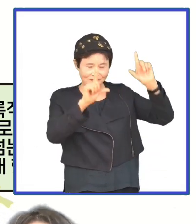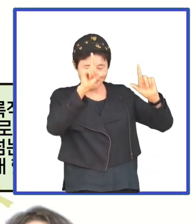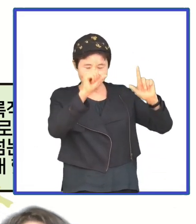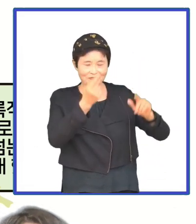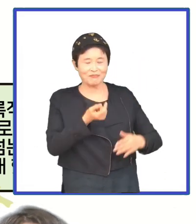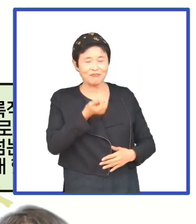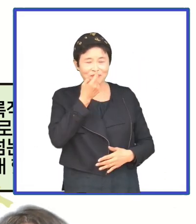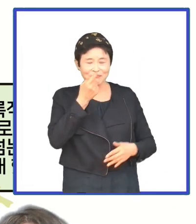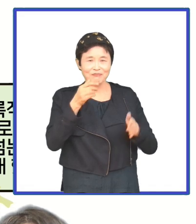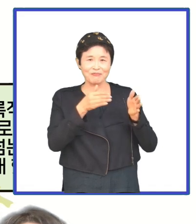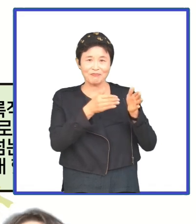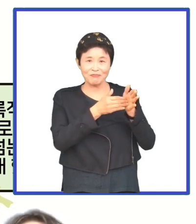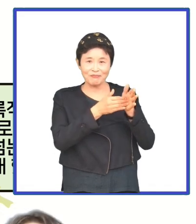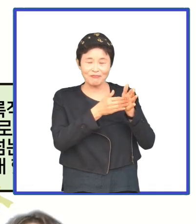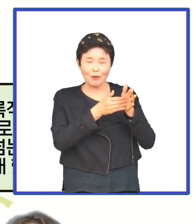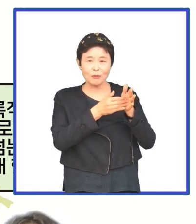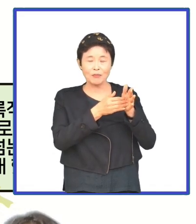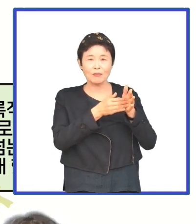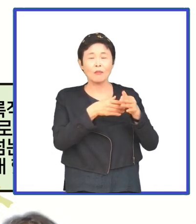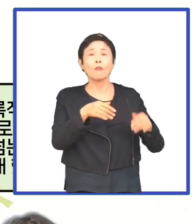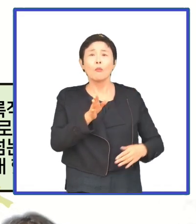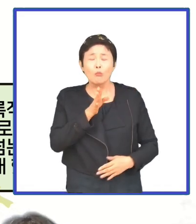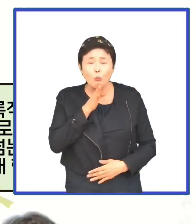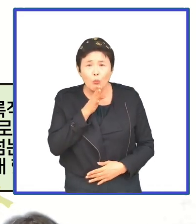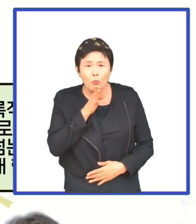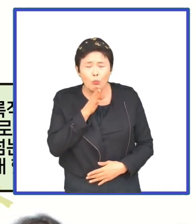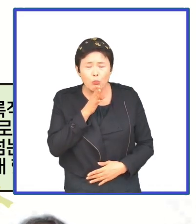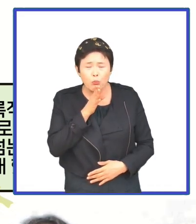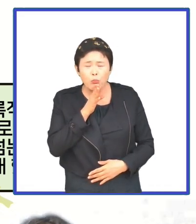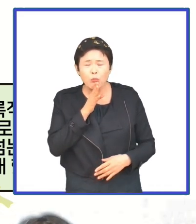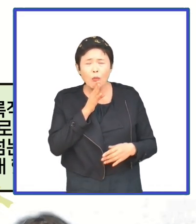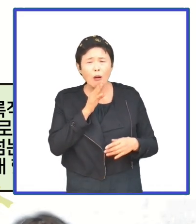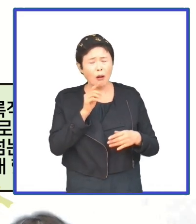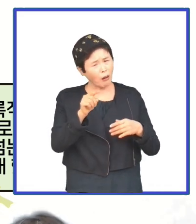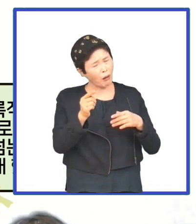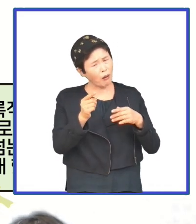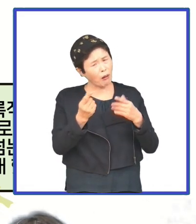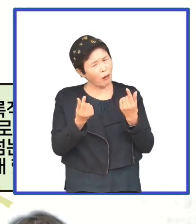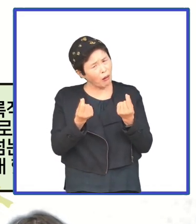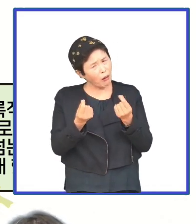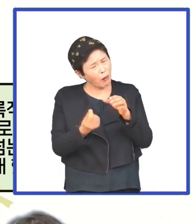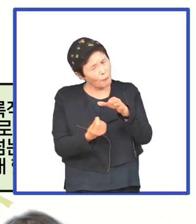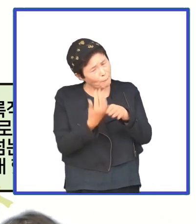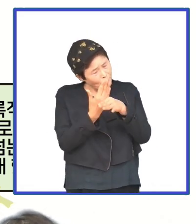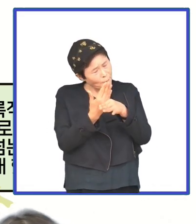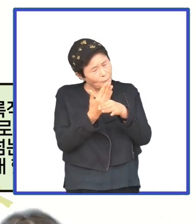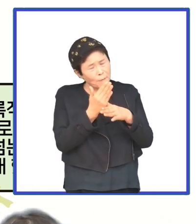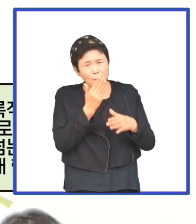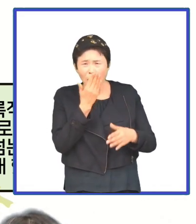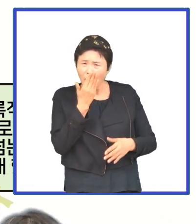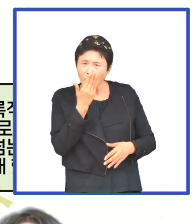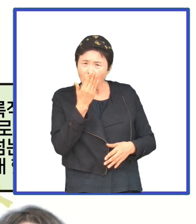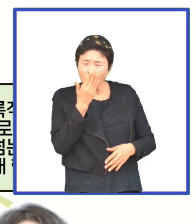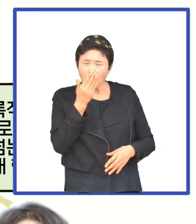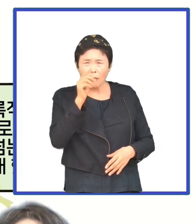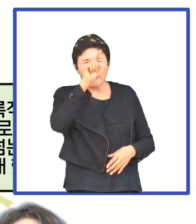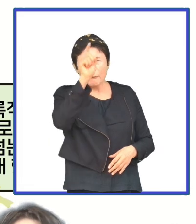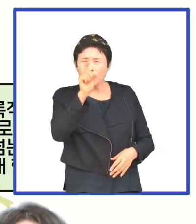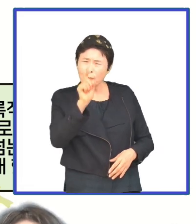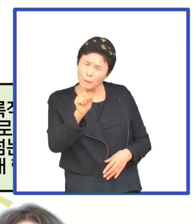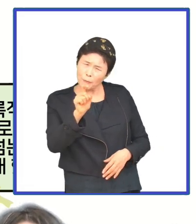배워봤어요. 근데 진짜 기후변화가 일어나면 그러한 현상들이 발생할까요? 조금 의문이 들진